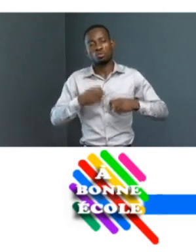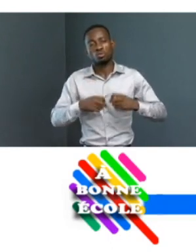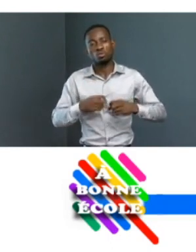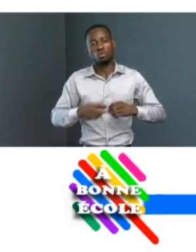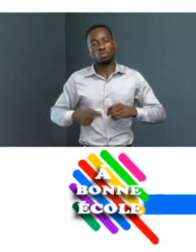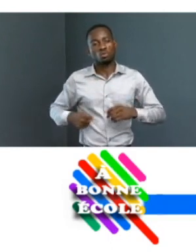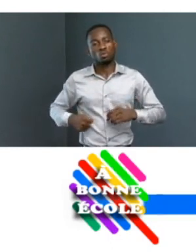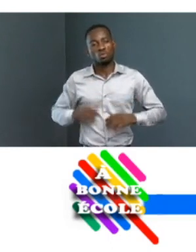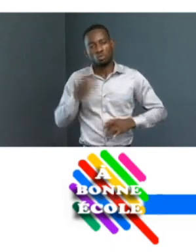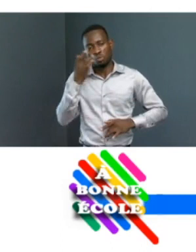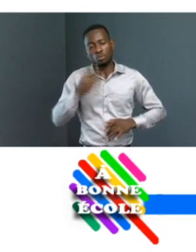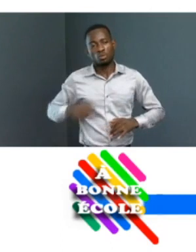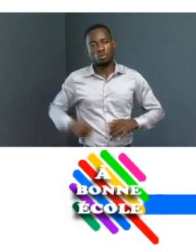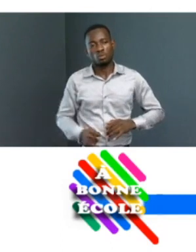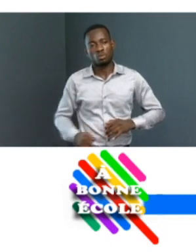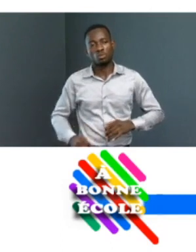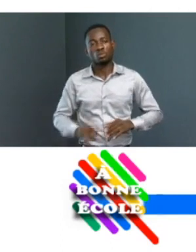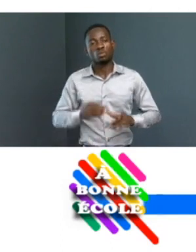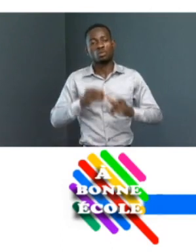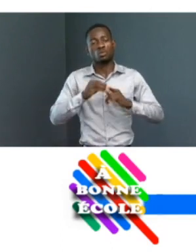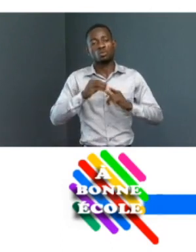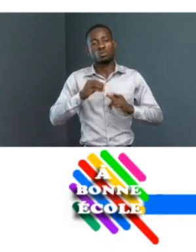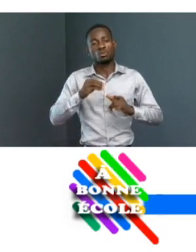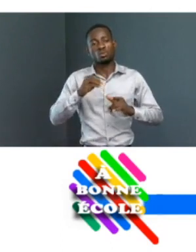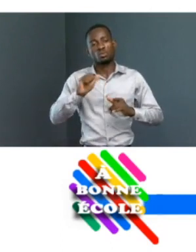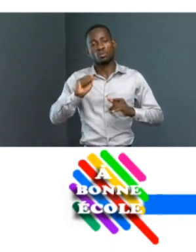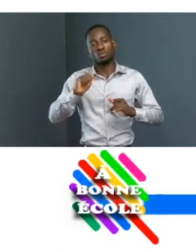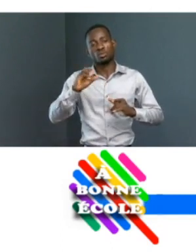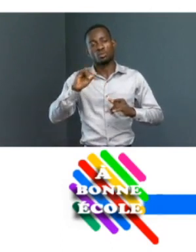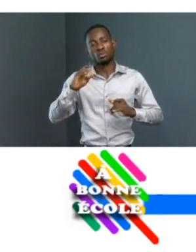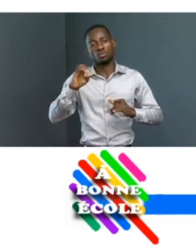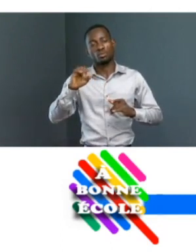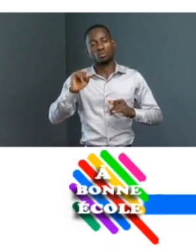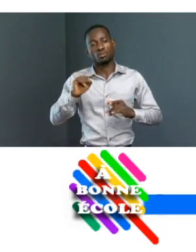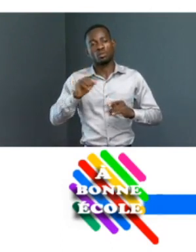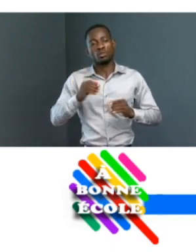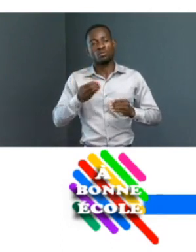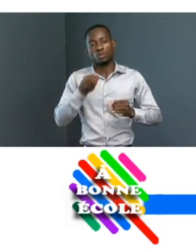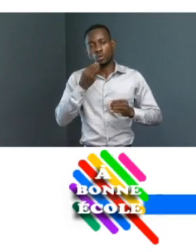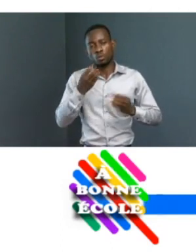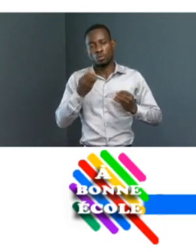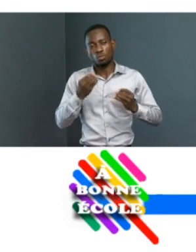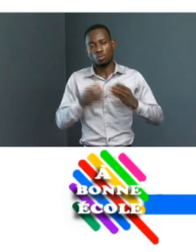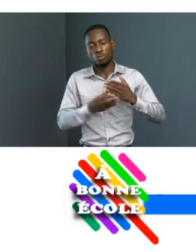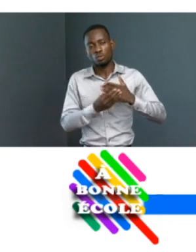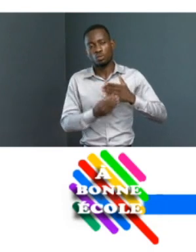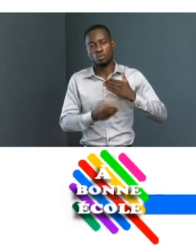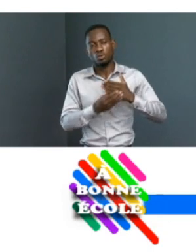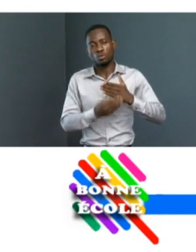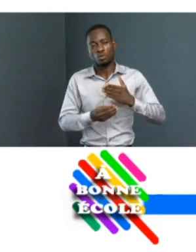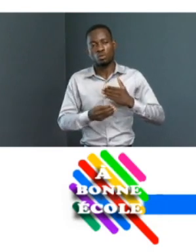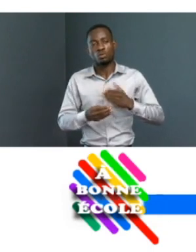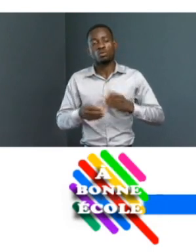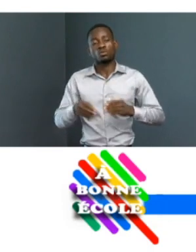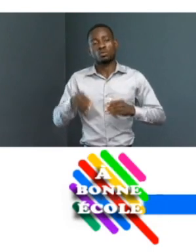l'acidose, je m'excuse. Et lorsque vous consommez trop de lipides, vous êtes exposé à des risques